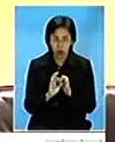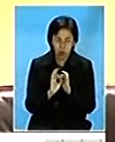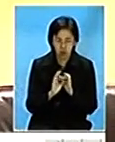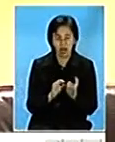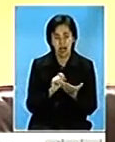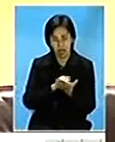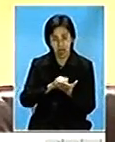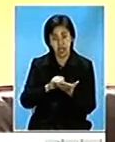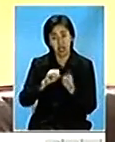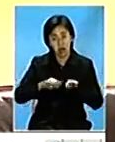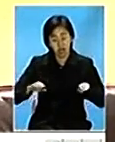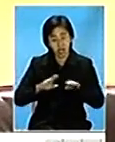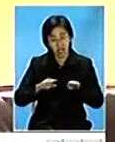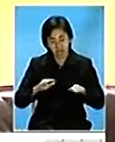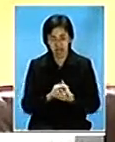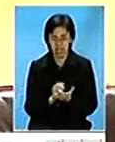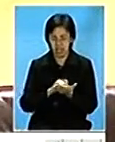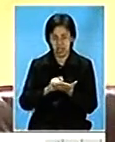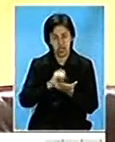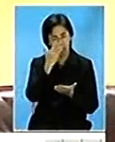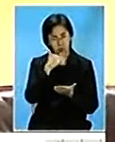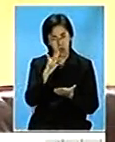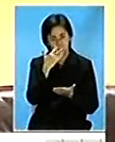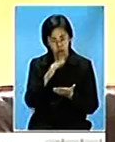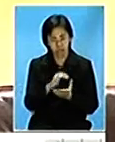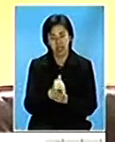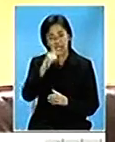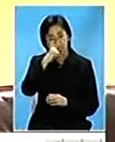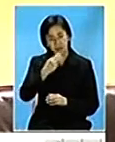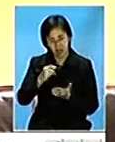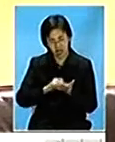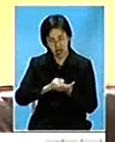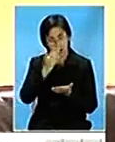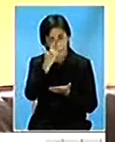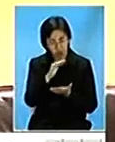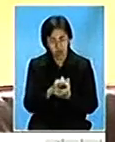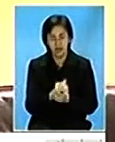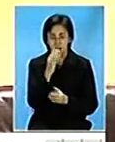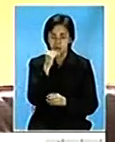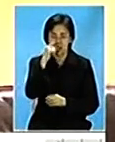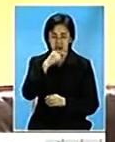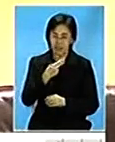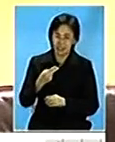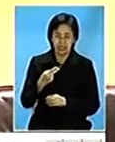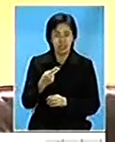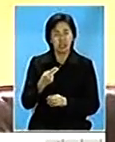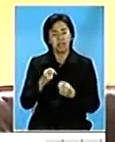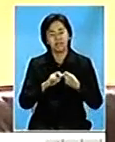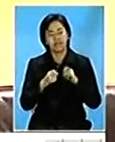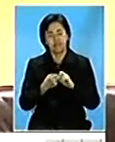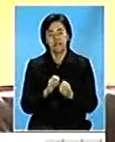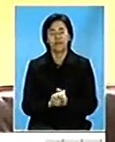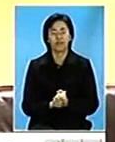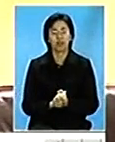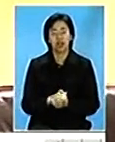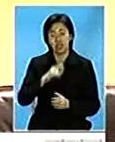ของเด็กเนี่ยจะไม่สวยนะครับในการเขียนภาษาไทยและการพูดภาษาไทยและเด็ก